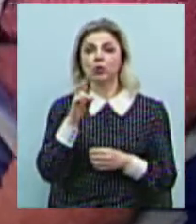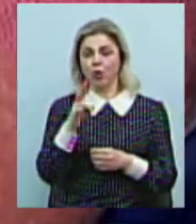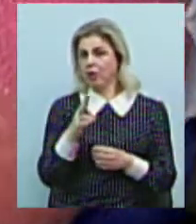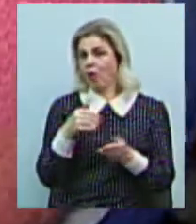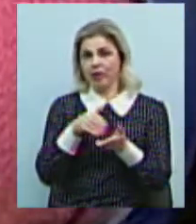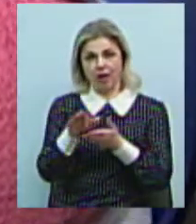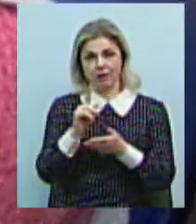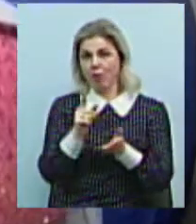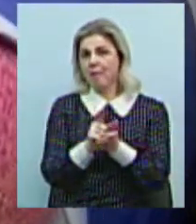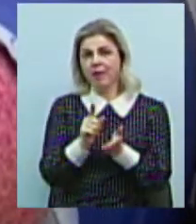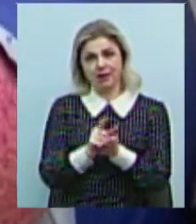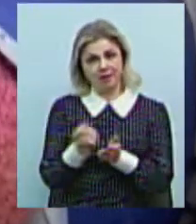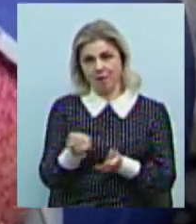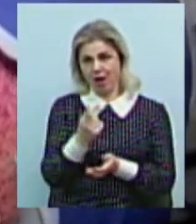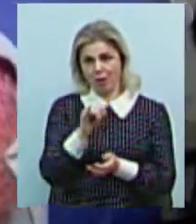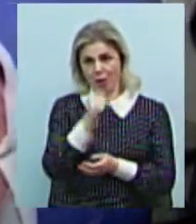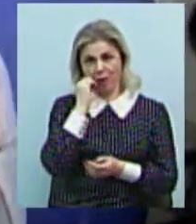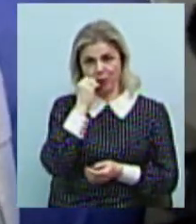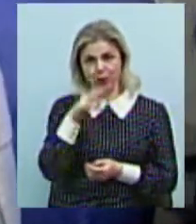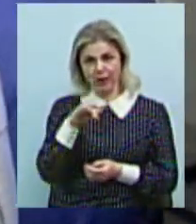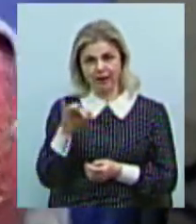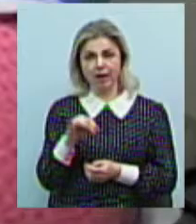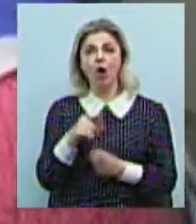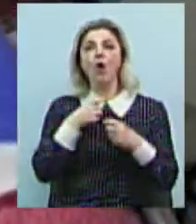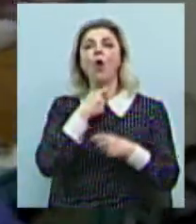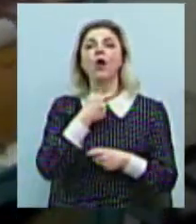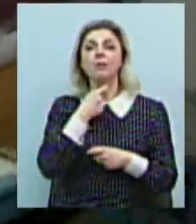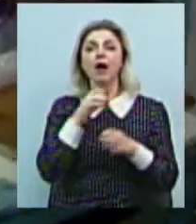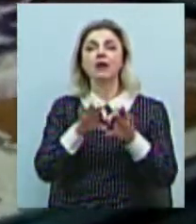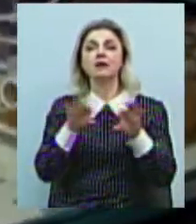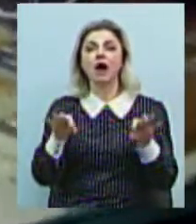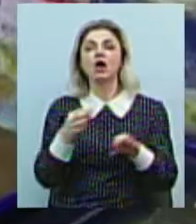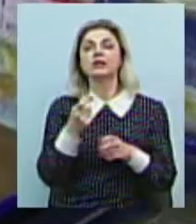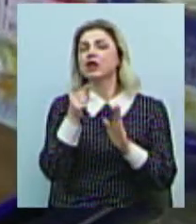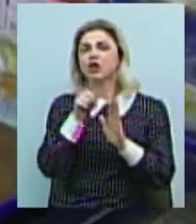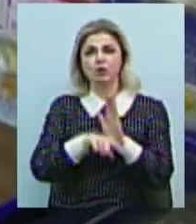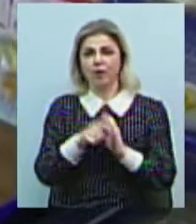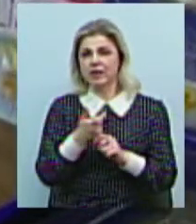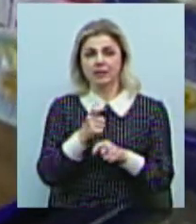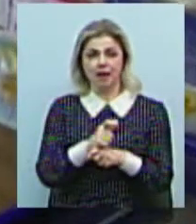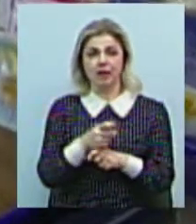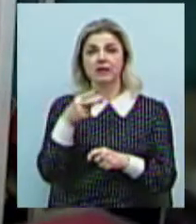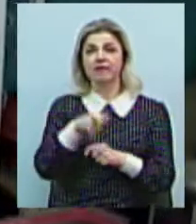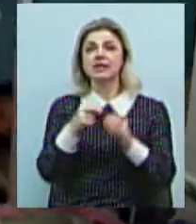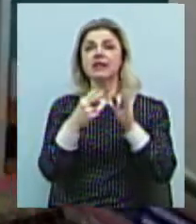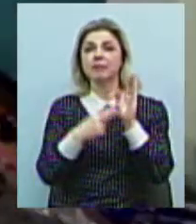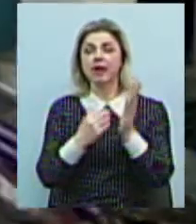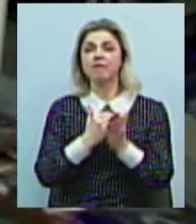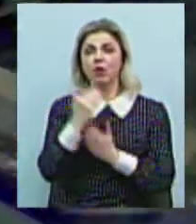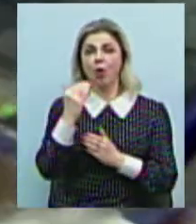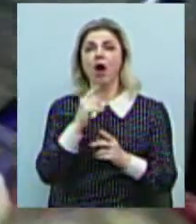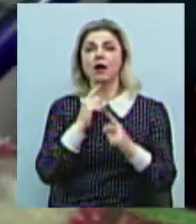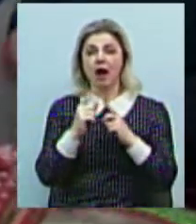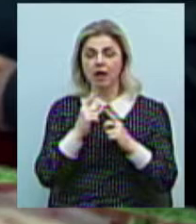пенсія маленька у бабулі. А колбаска сама дешевенька. В 2017-му Верховна Рада підтримала пенсійну